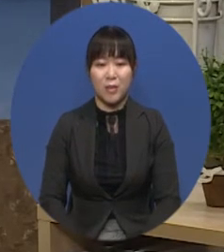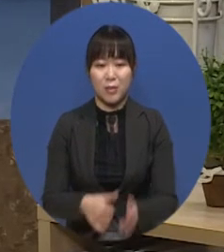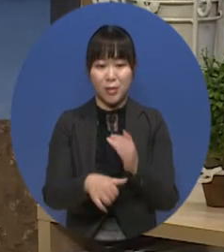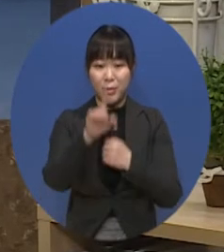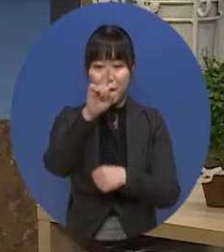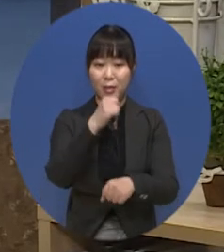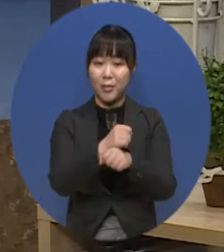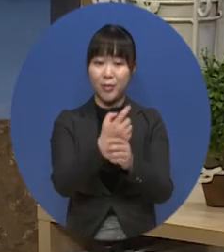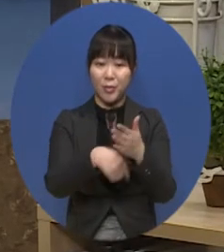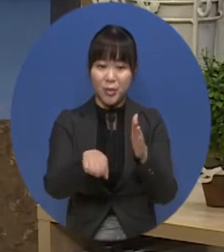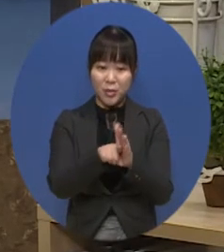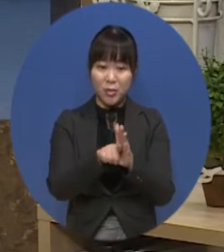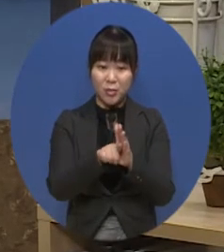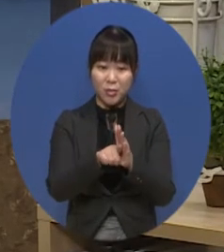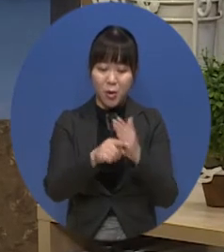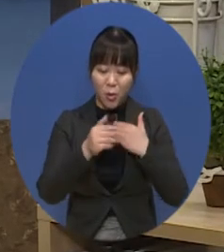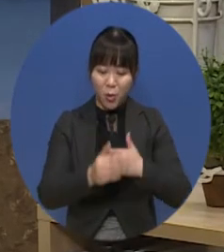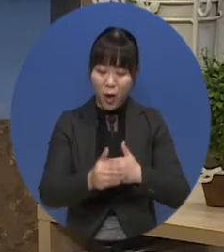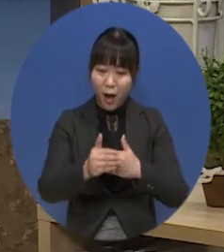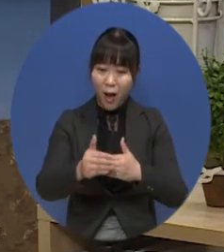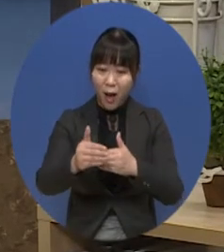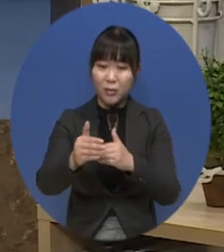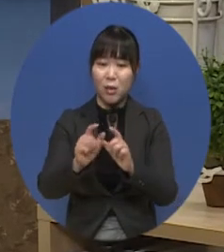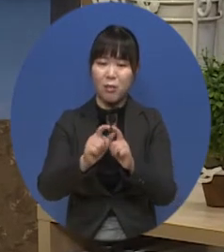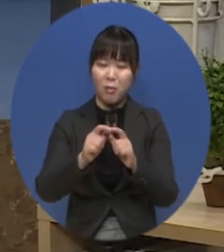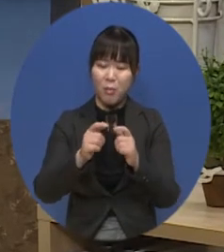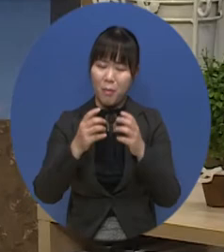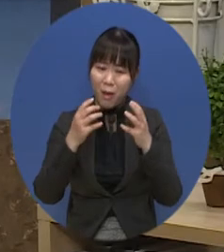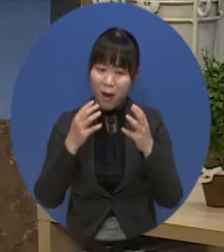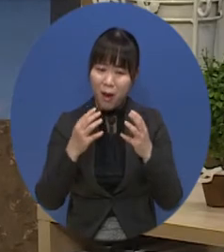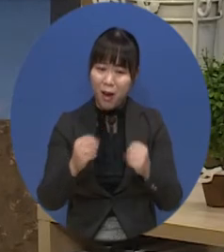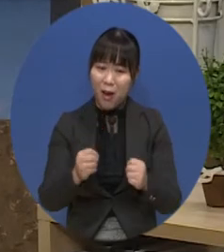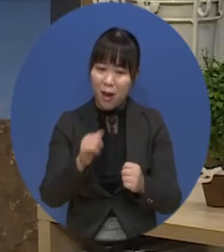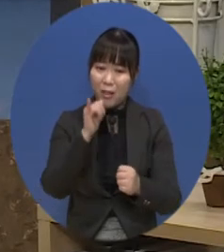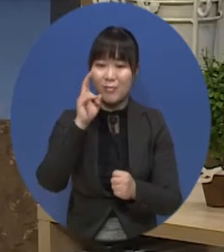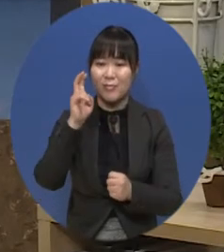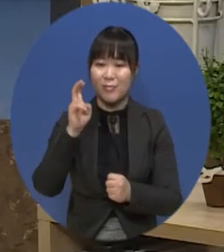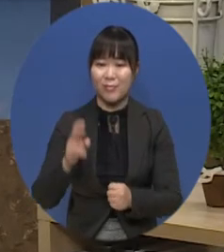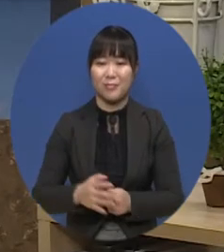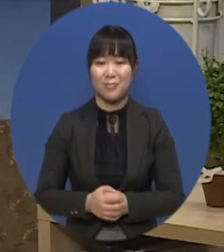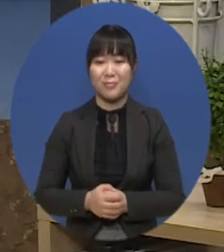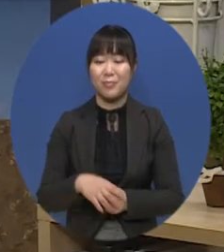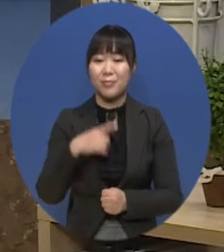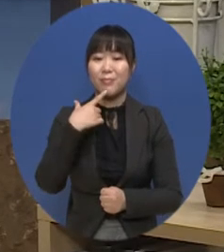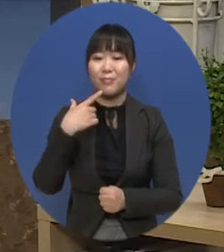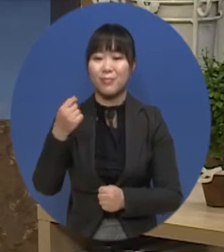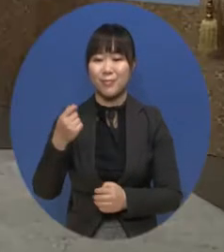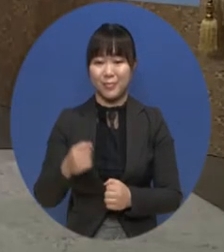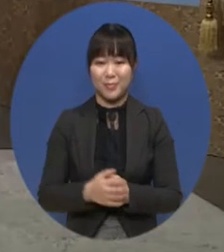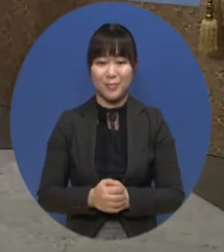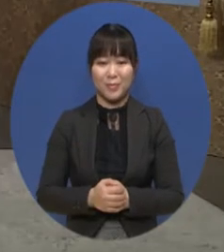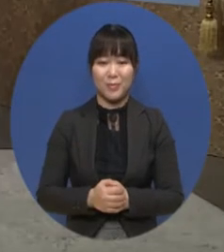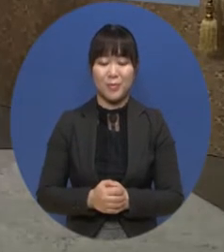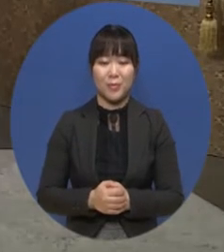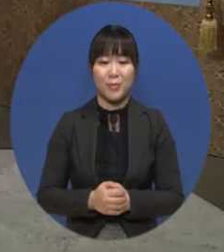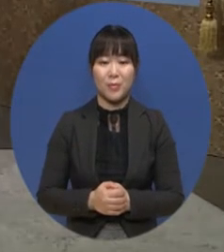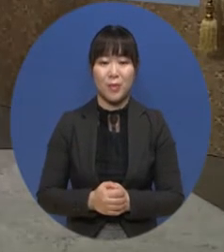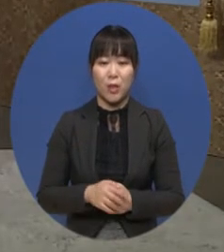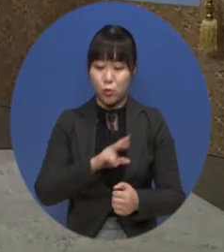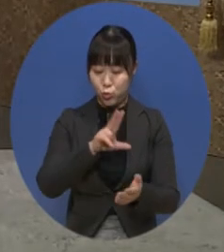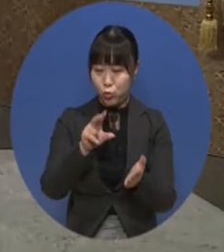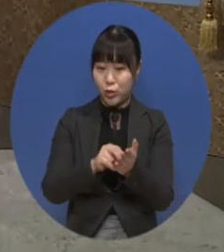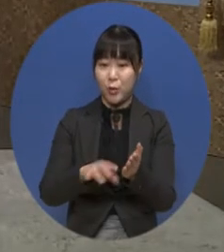만들기 위해서는 또 여러 과정을 거치실 것 같거든요. 그렇죠. 이게 일단은